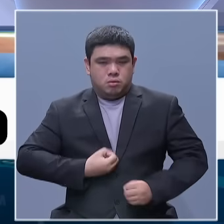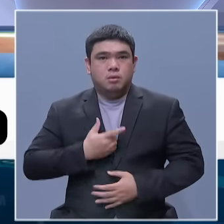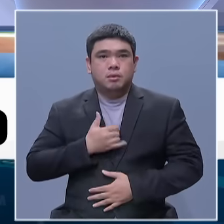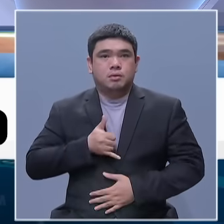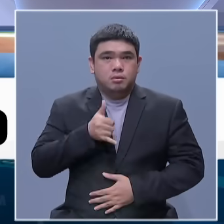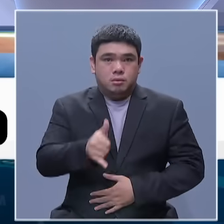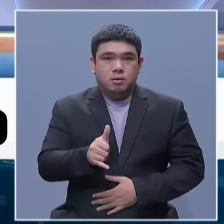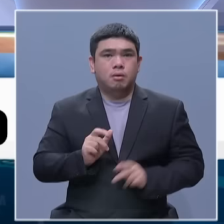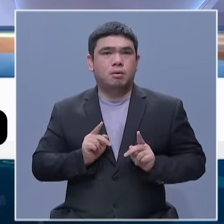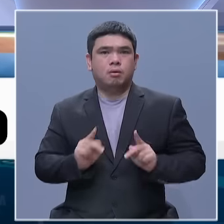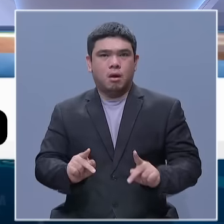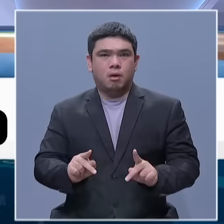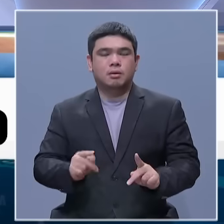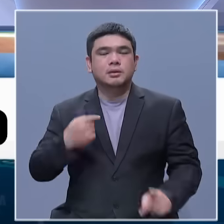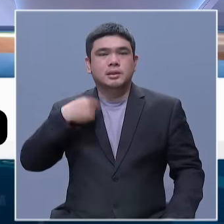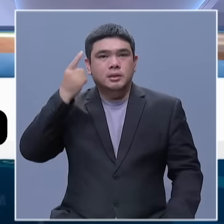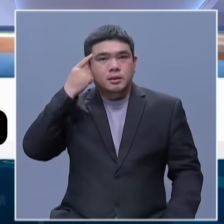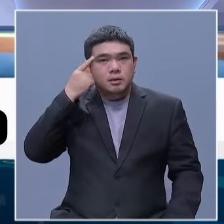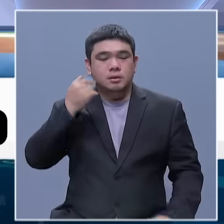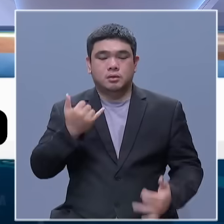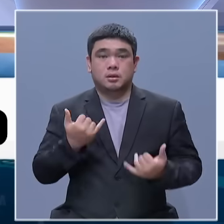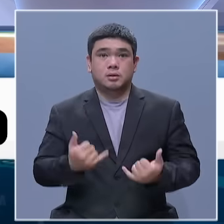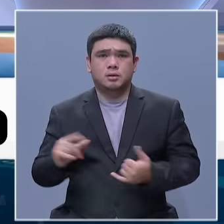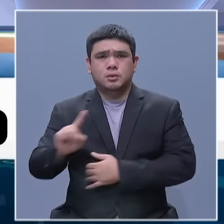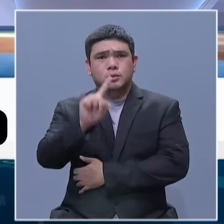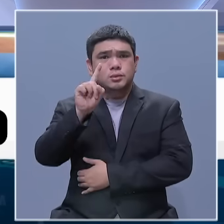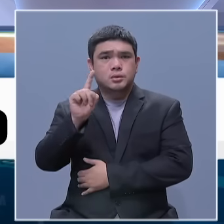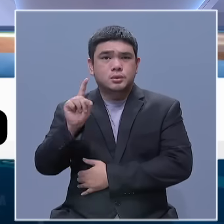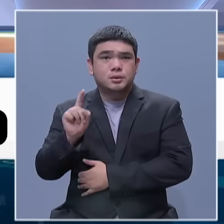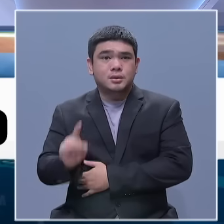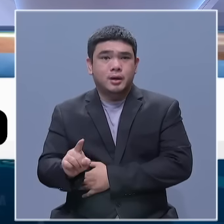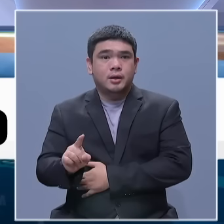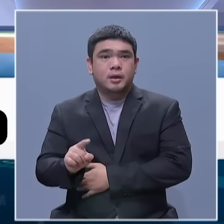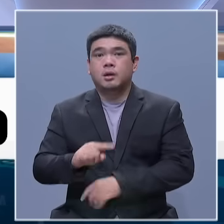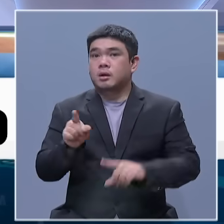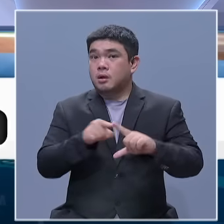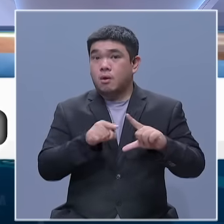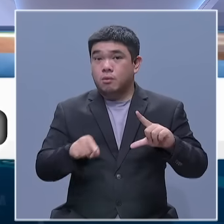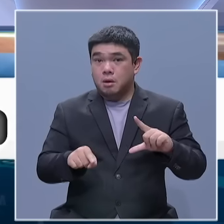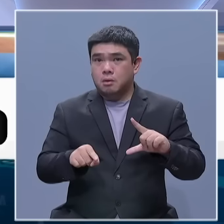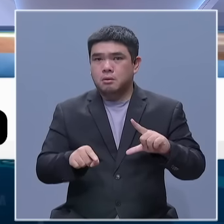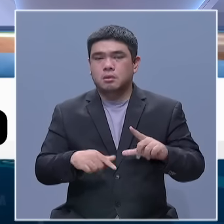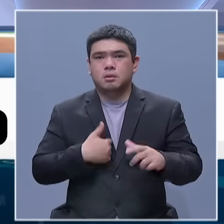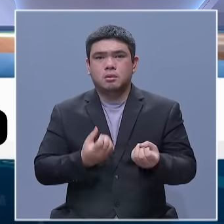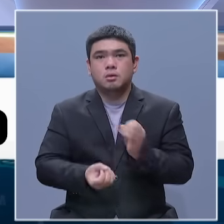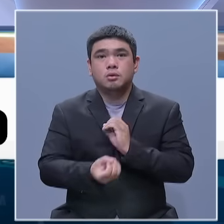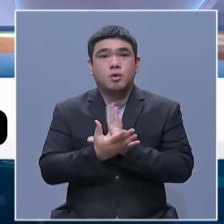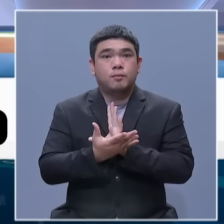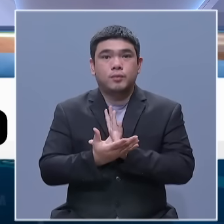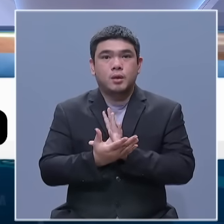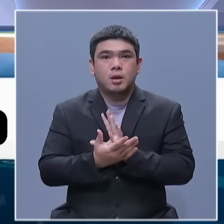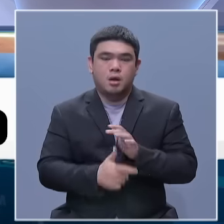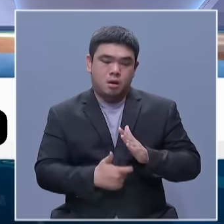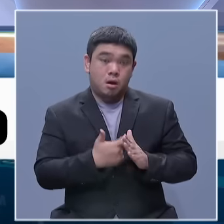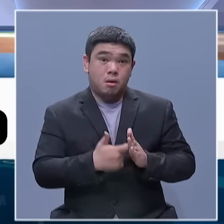หมือนที่อาจารย์ปิยบุตรบอกหรือเปล่านะคะ คือณตอนนี้คำถามสำคัญก็คือว่าทางพรรคก้าวไกลเนี่ยที่มันเกิดเหตุการณ์แบบนี้ขึ้นเป็